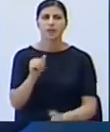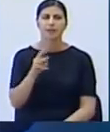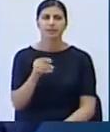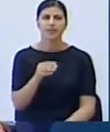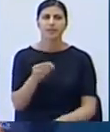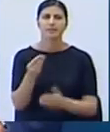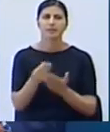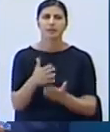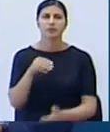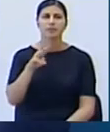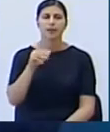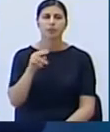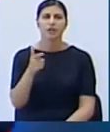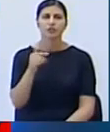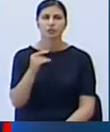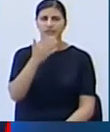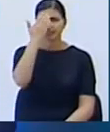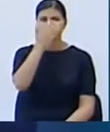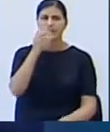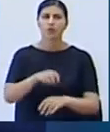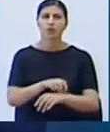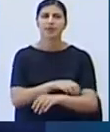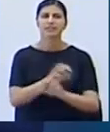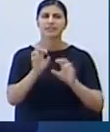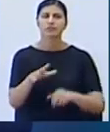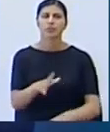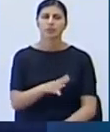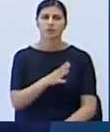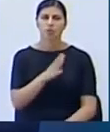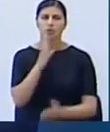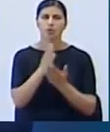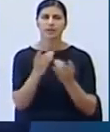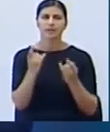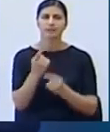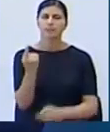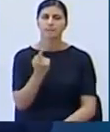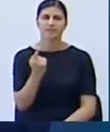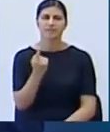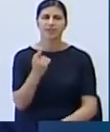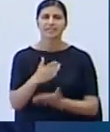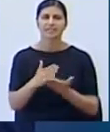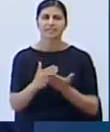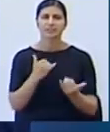რომ ბატონი მამუკა გიორგაძე სახალხო პარტიის თავმჯდომარე იყო გადაცემის პირველი